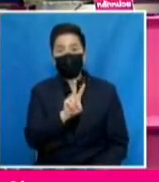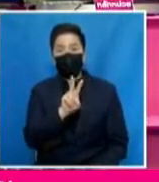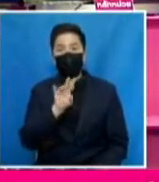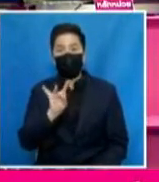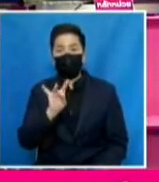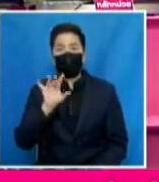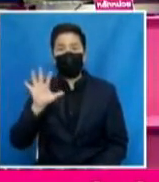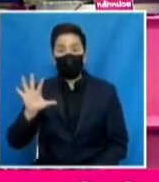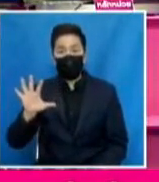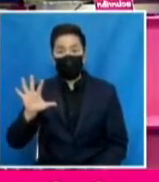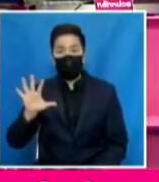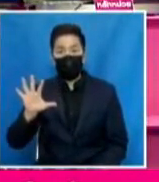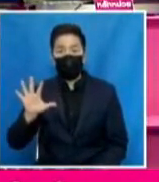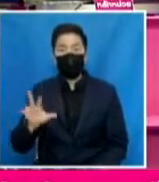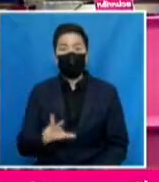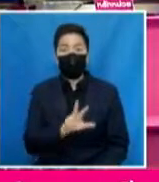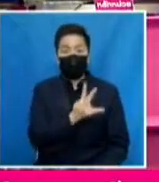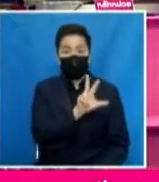3285